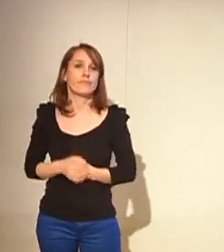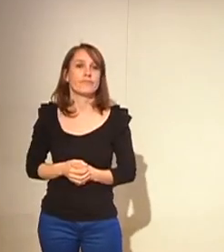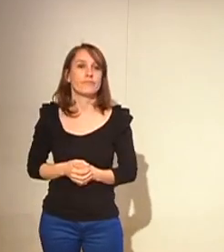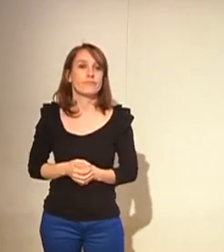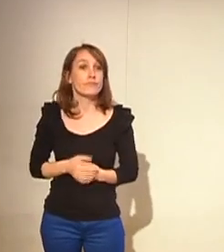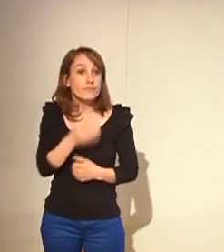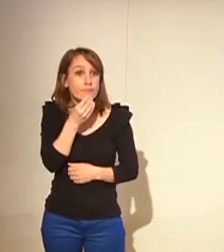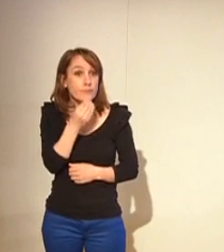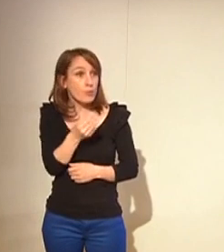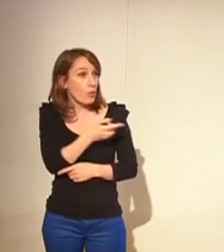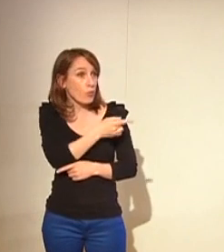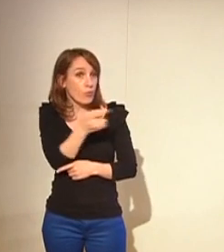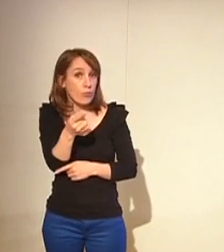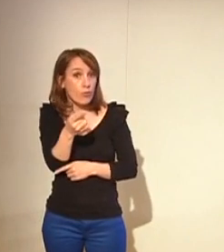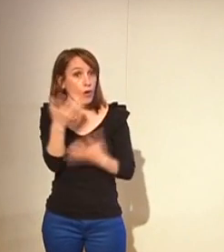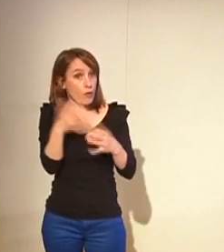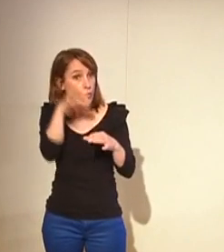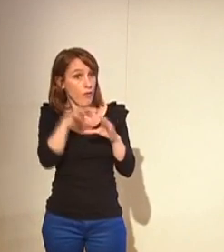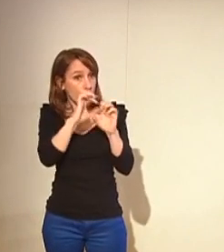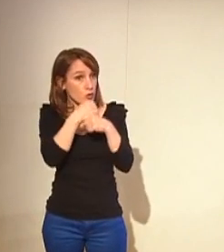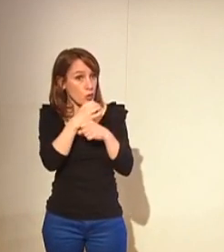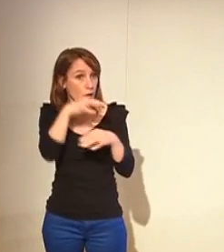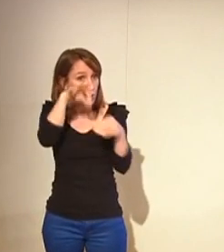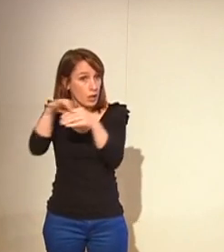c'est bon voulez V àtin secret